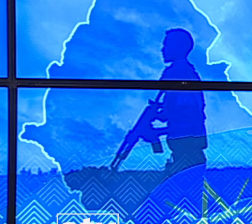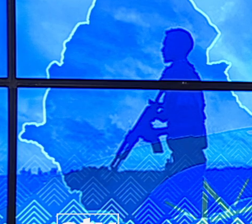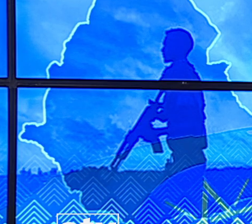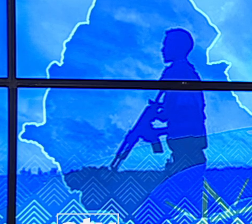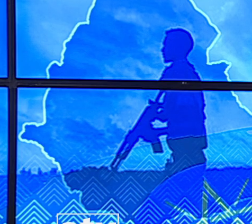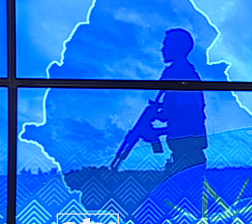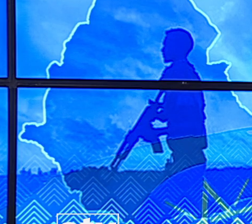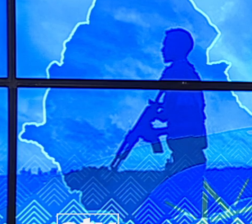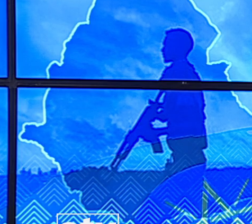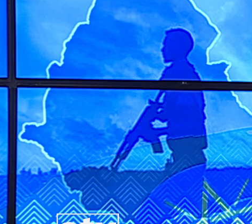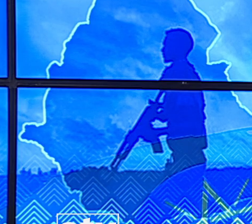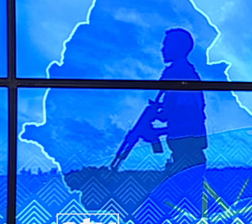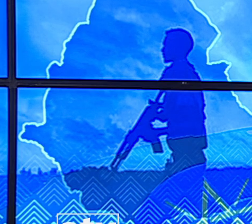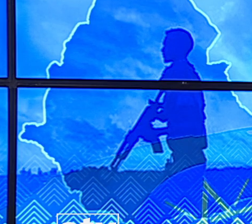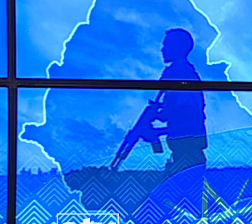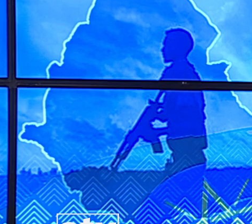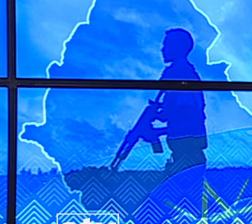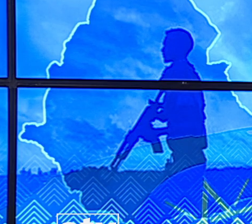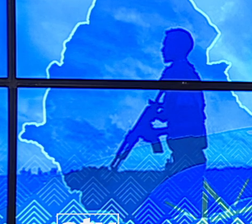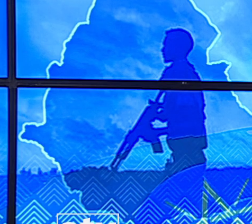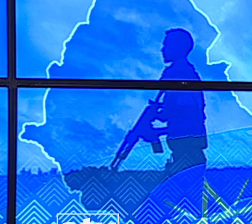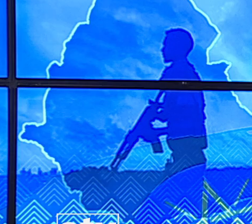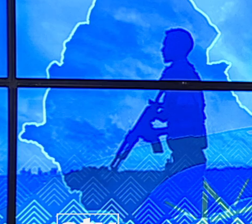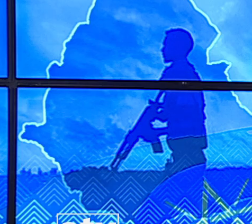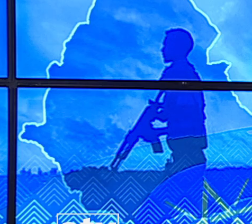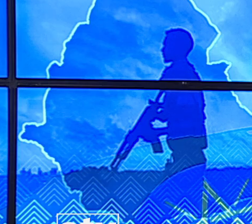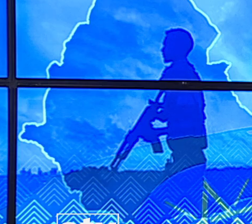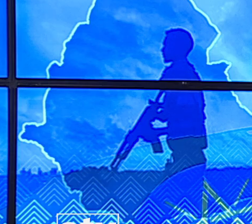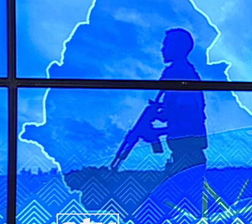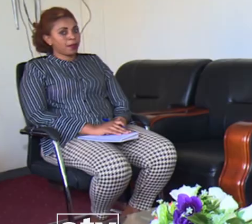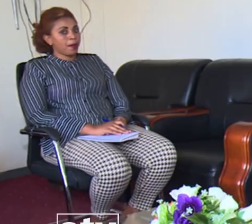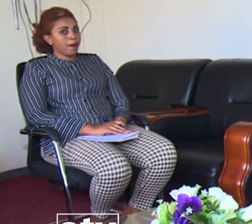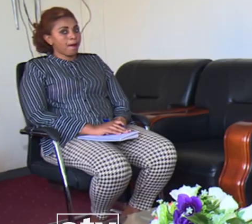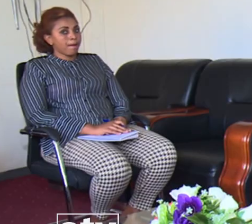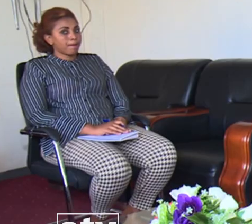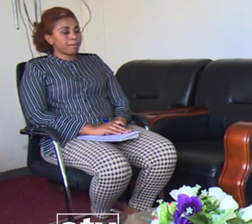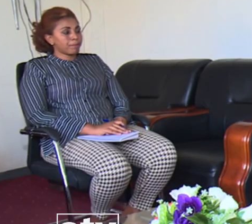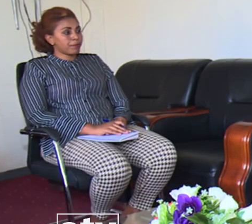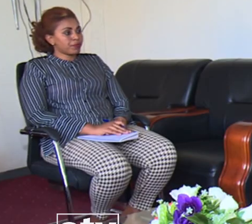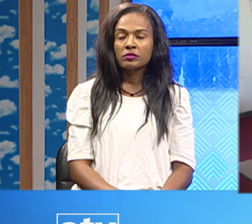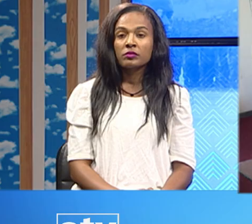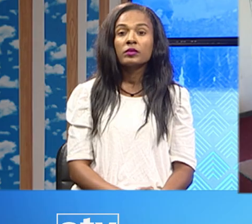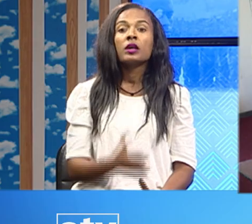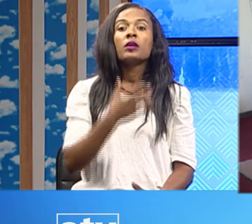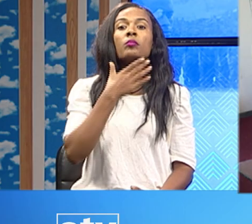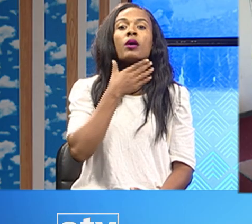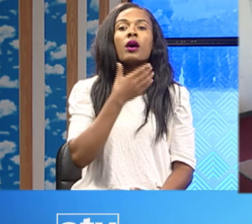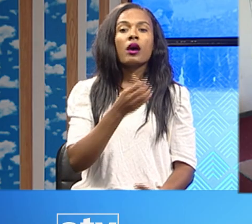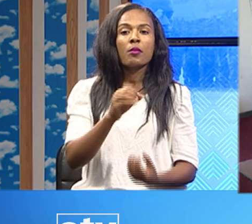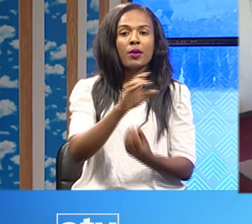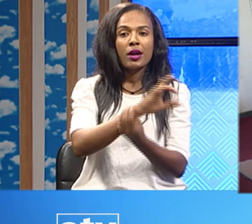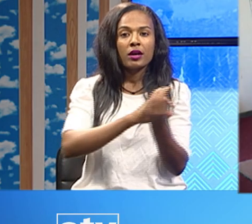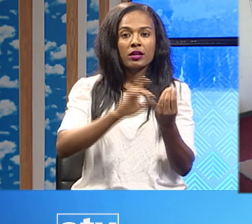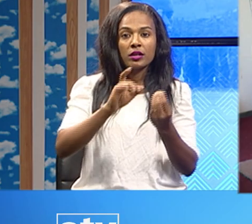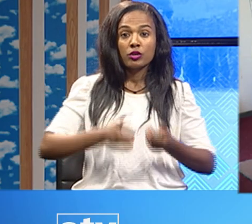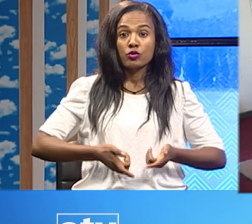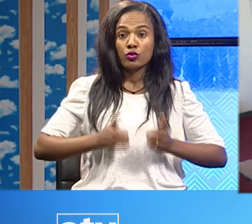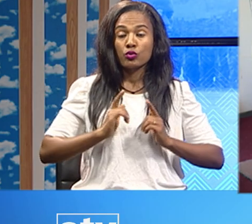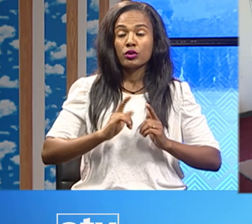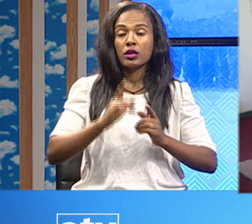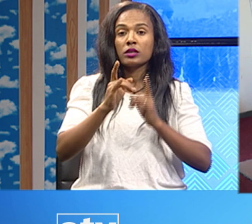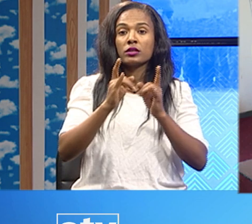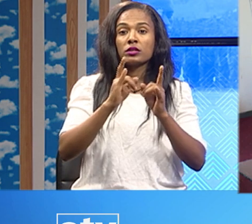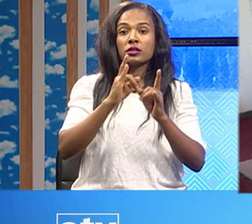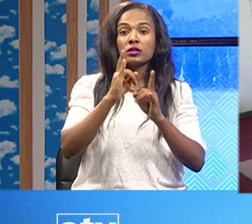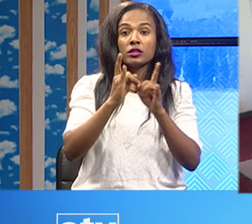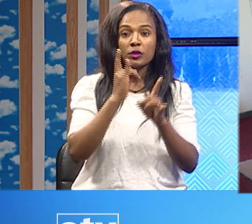ክልሉ እንደማይታገዝ ኮሚሽነሩ አስታውቀዋል። በአማራ ክልል የህልውና ዘመቻውን የከተታዎች